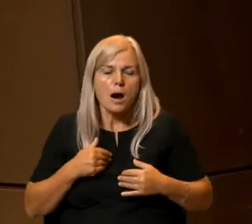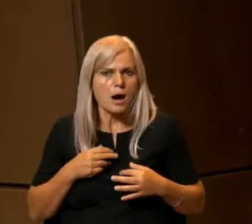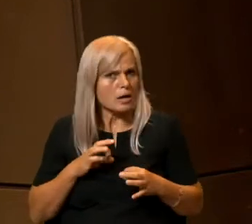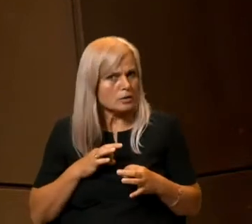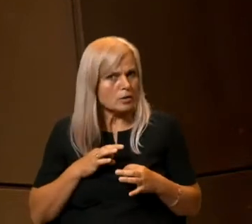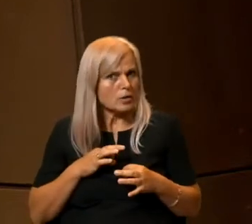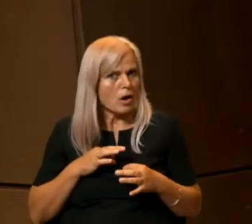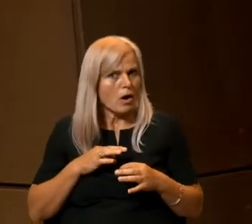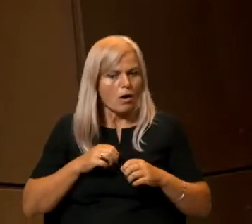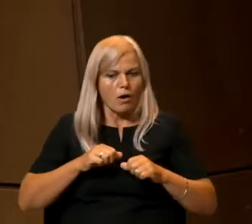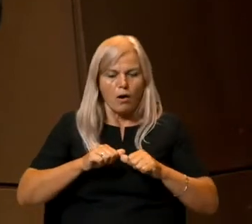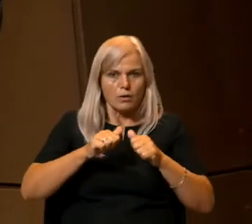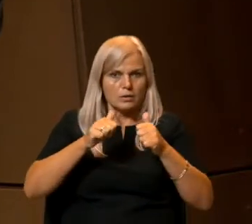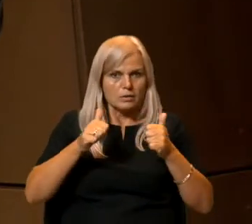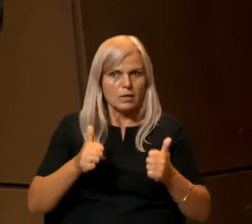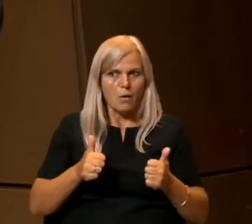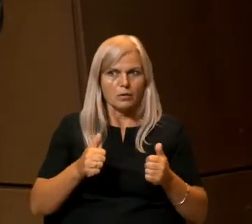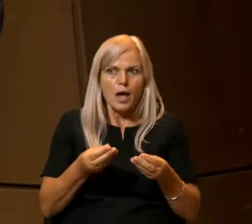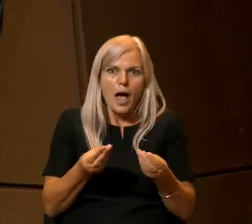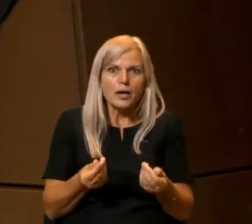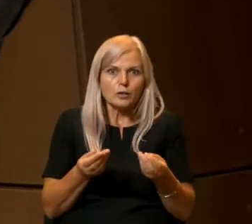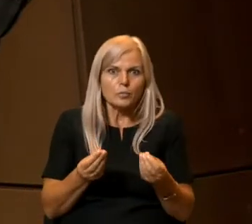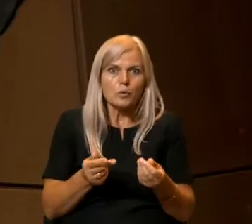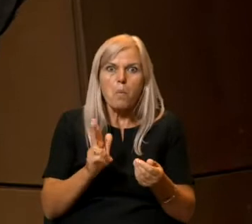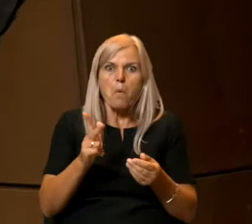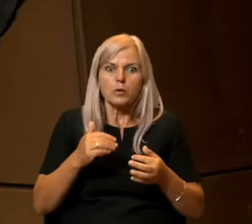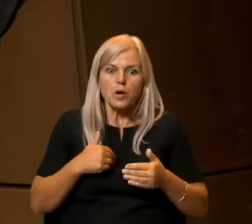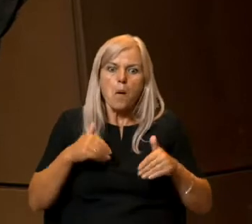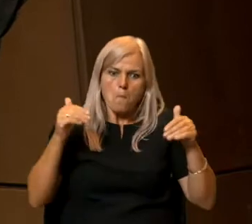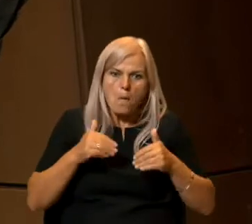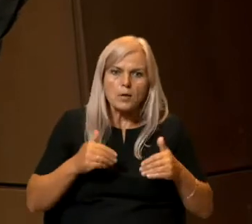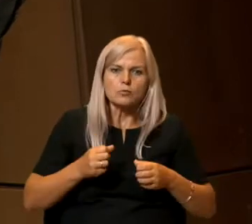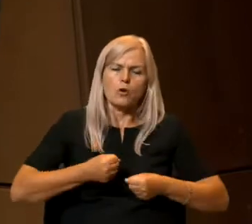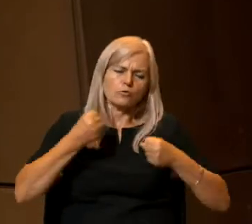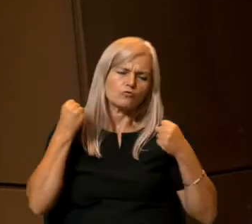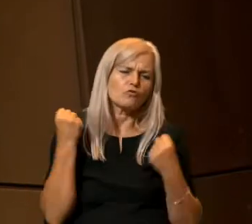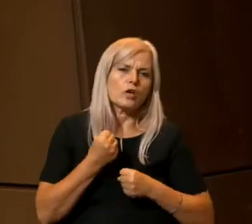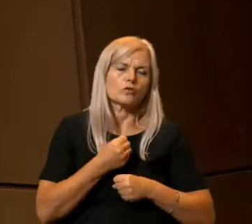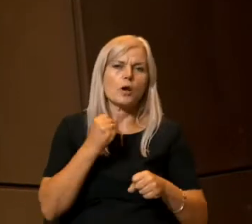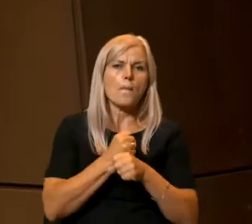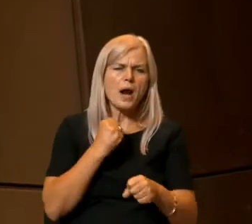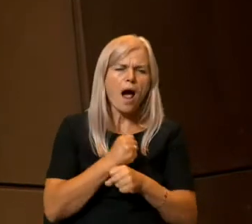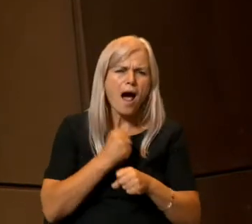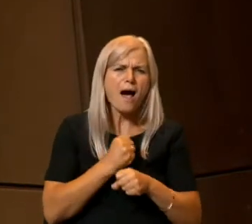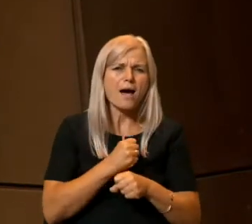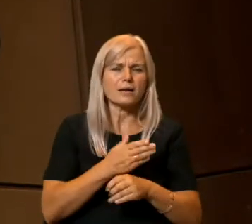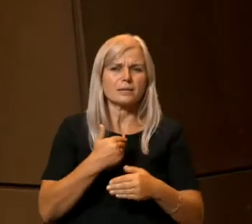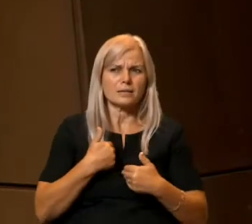swoje istnienie ekonomiczne, ponieważ to motywuje do cięższej pracy. A zatem